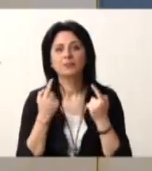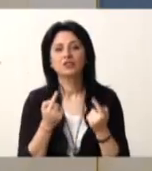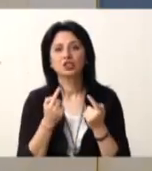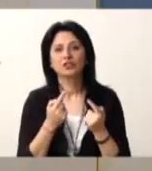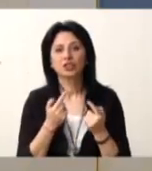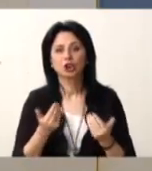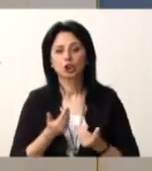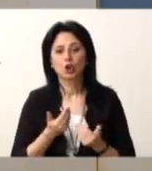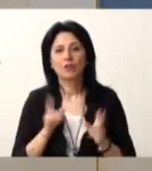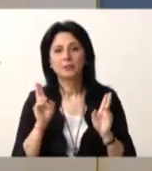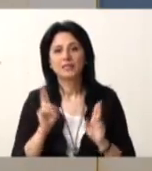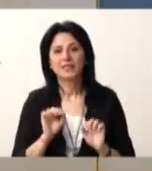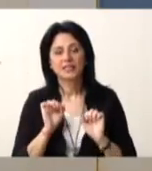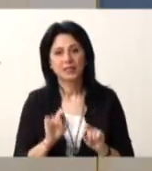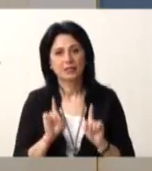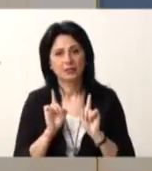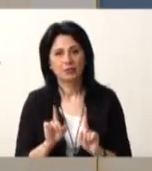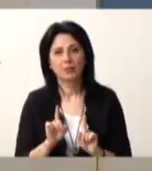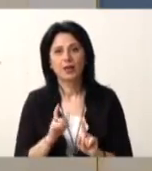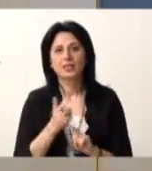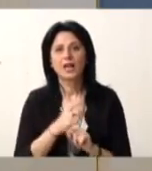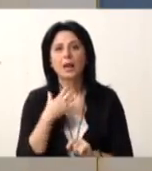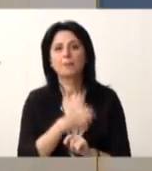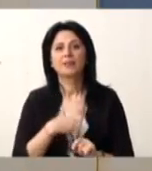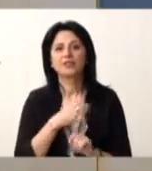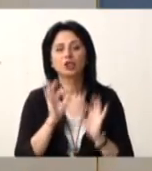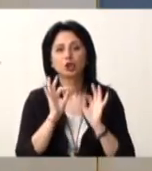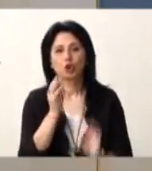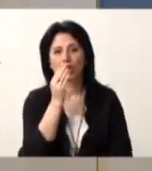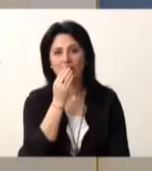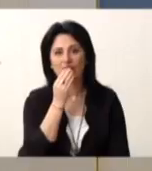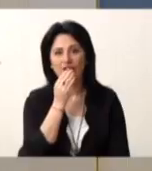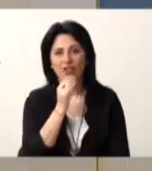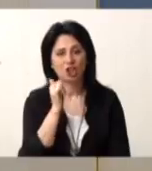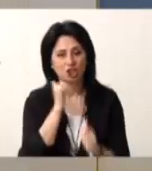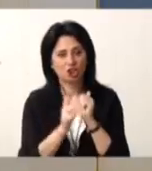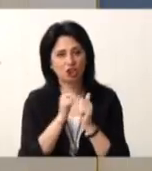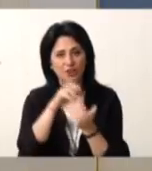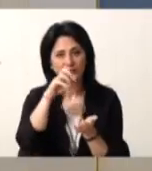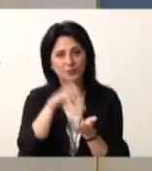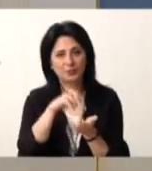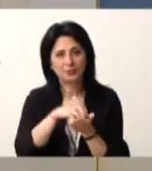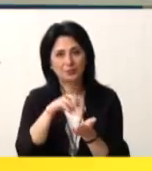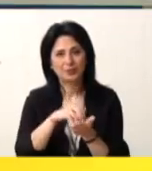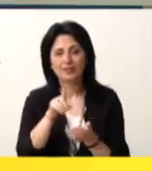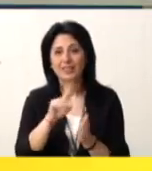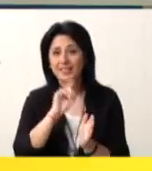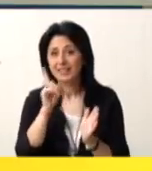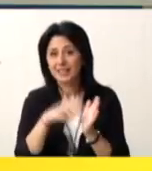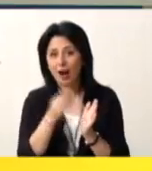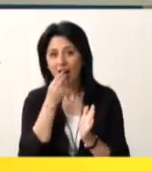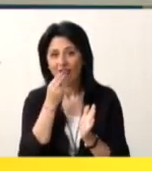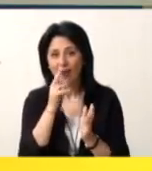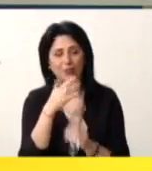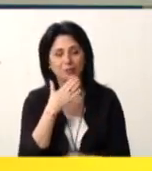მნიშვნელოვანია ცხოვრების წესის დაცვა და ძალიან მნიშვნელოვანია სწორი კვება, ანუ ხშირი კვება, ასე ვთქვათ. მიყვარს ეს საკითხი, როდესაც